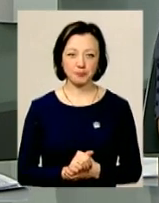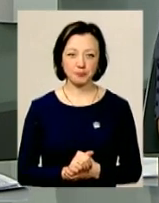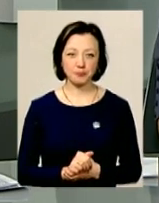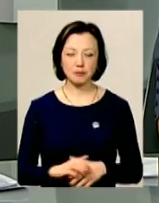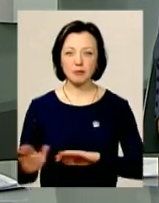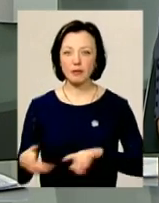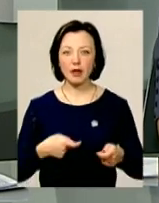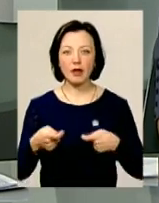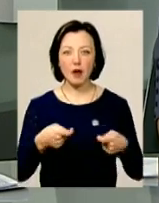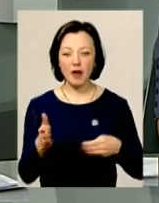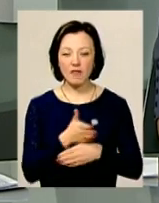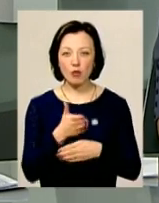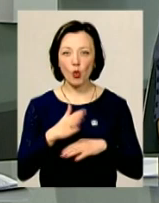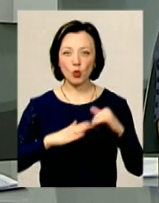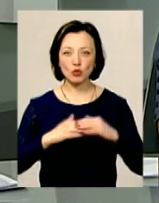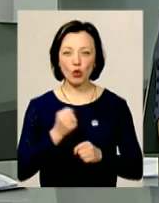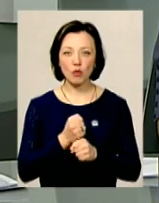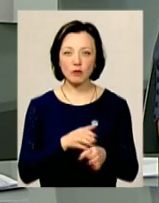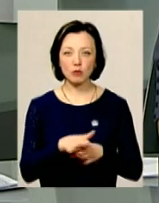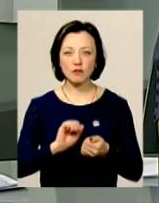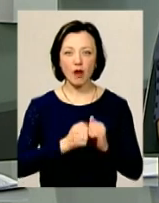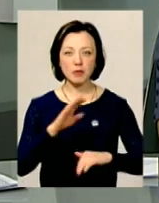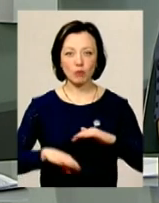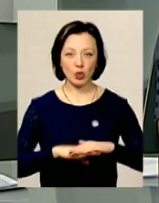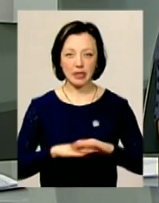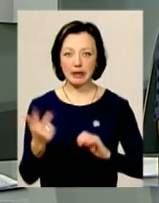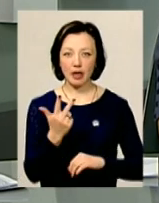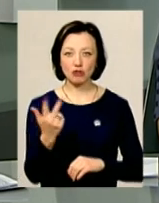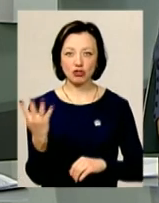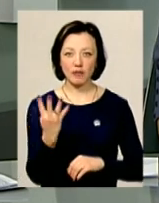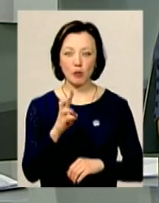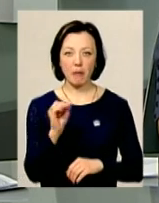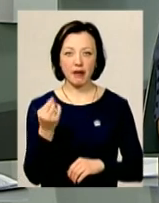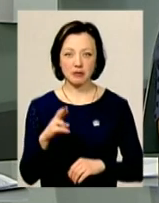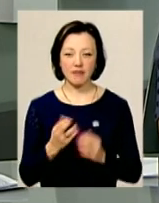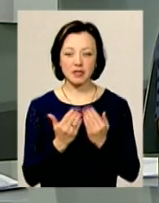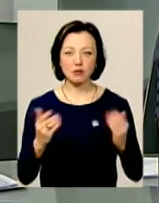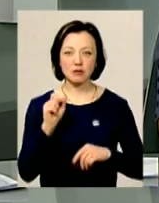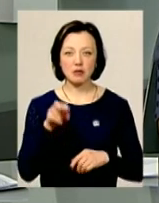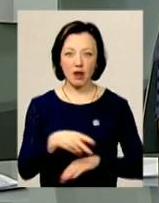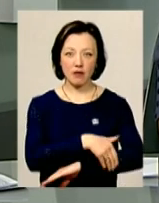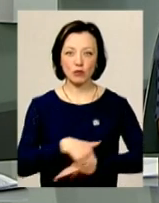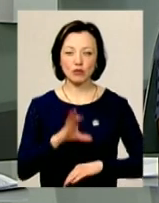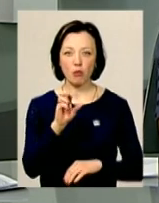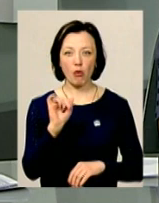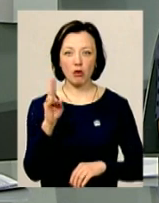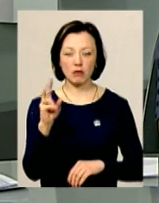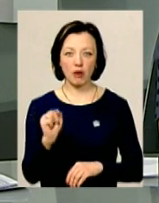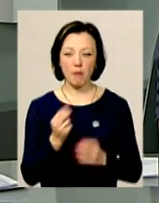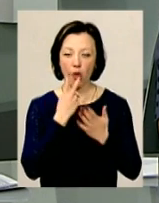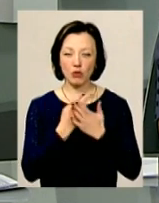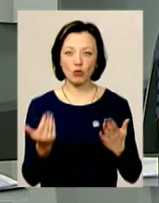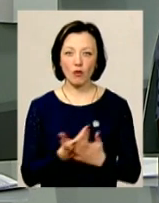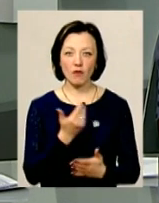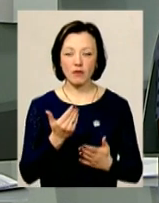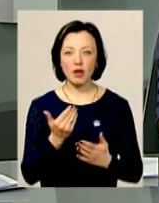Ярмарок виробів ручної роботи відбудеться у Кам'янці-Подільському. 3 та 4 березня у виставковій залі на вулиці Супорній покажуть